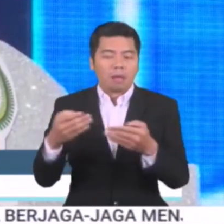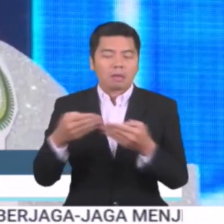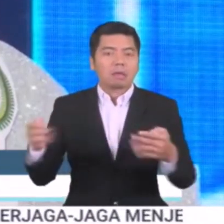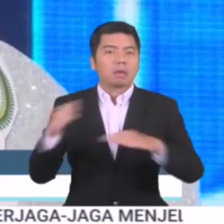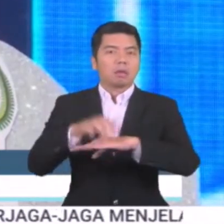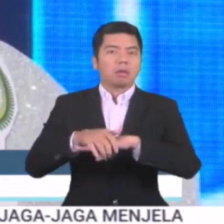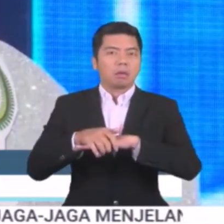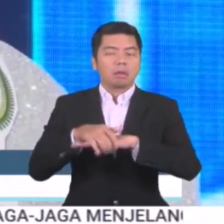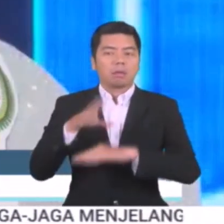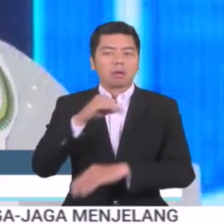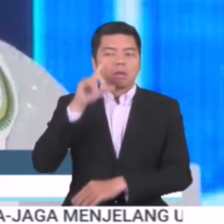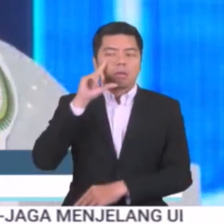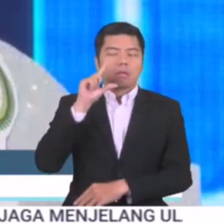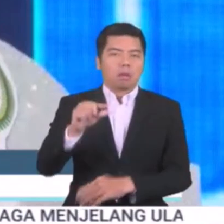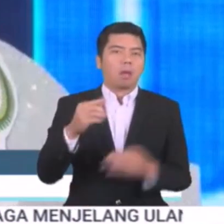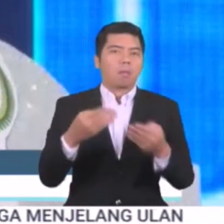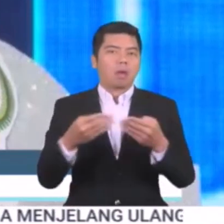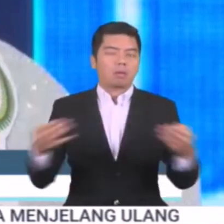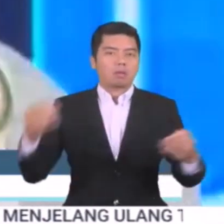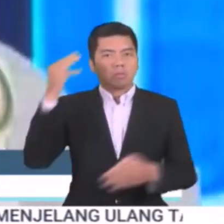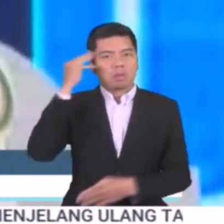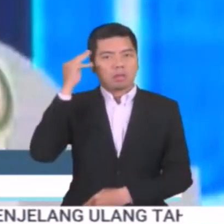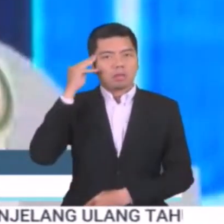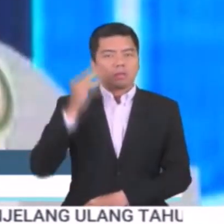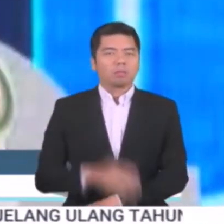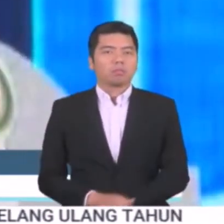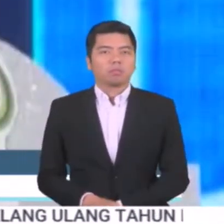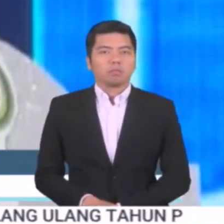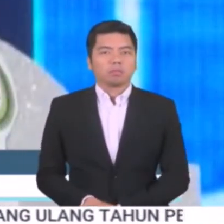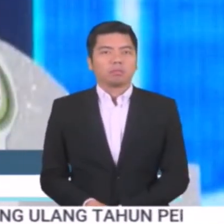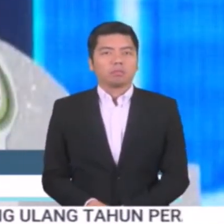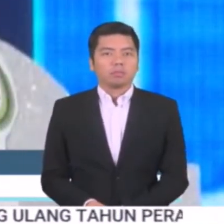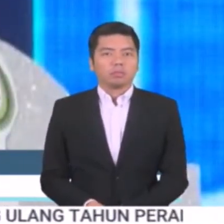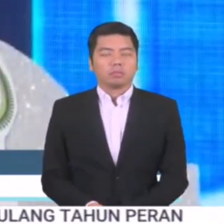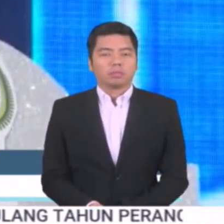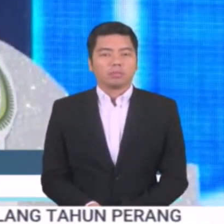meremehkan penggunaan bahasa kebangsaan negara.